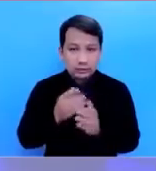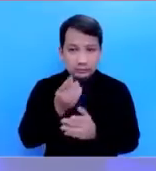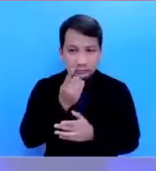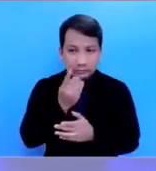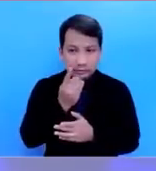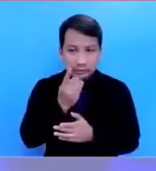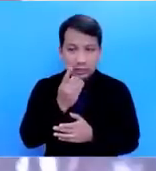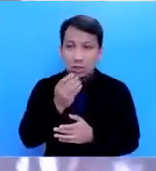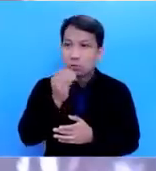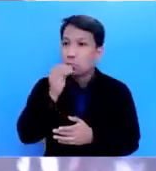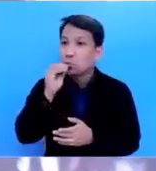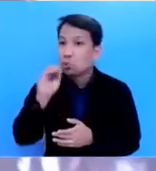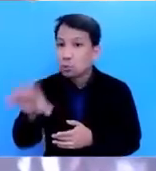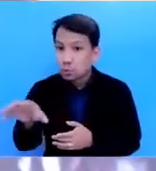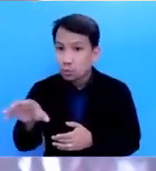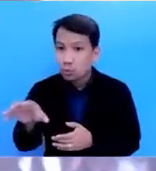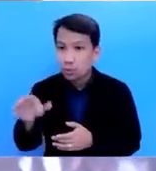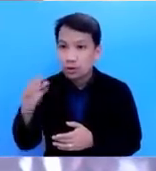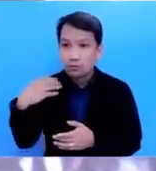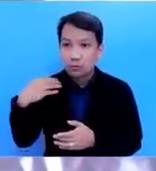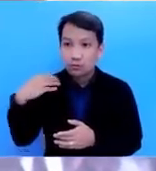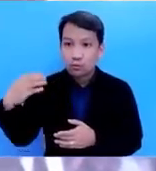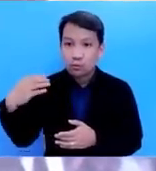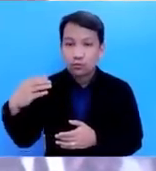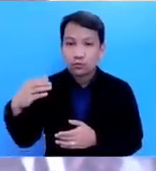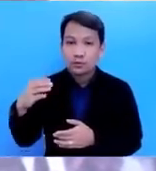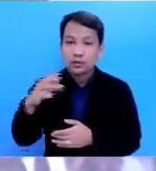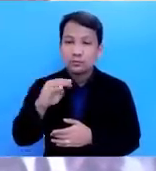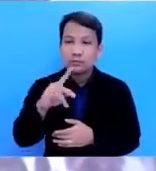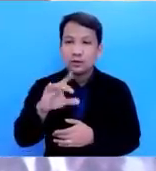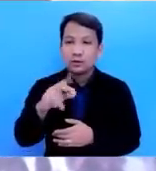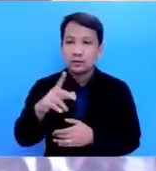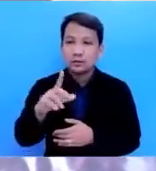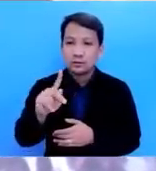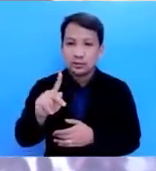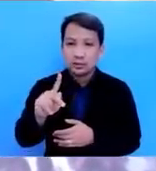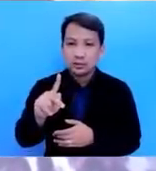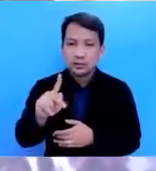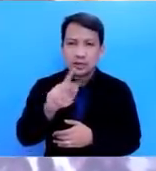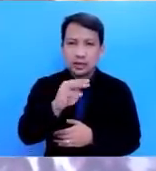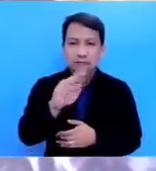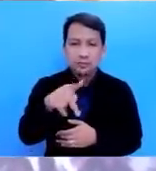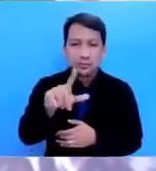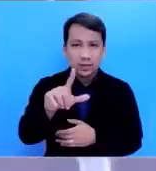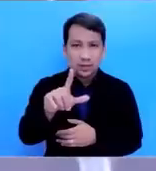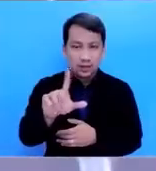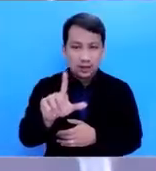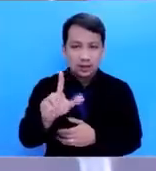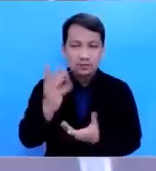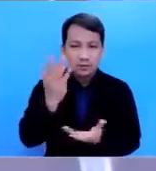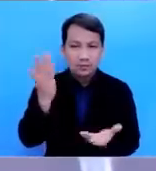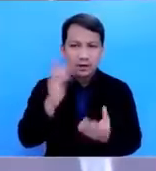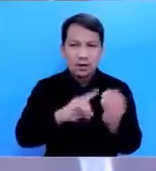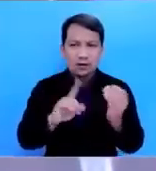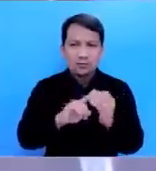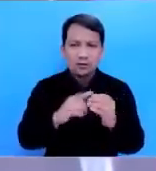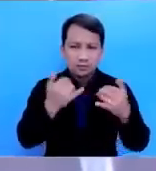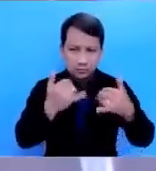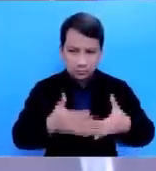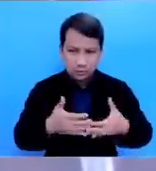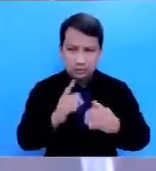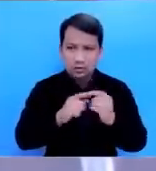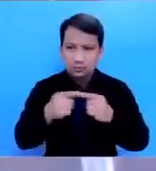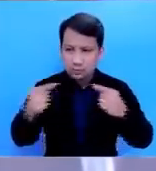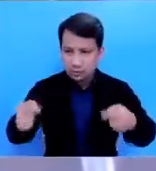kasuraan ng isang coach sa Maharlika Pilipinas Basketball League o MPBL ang isang player ng kalaban